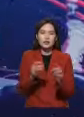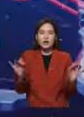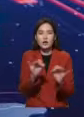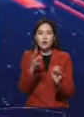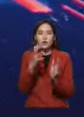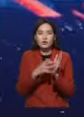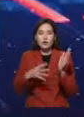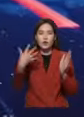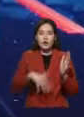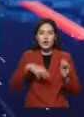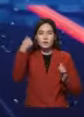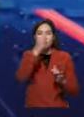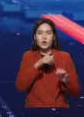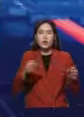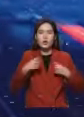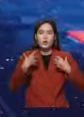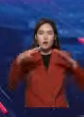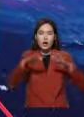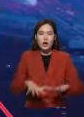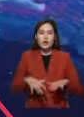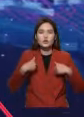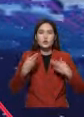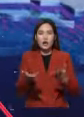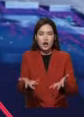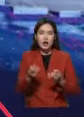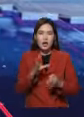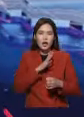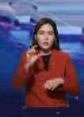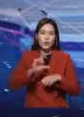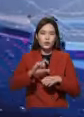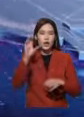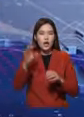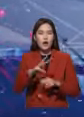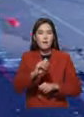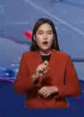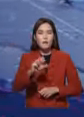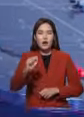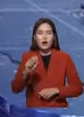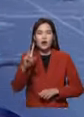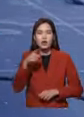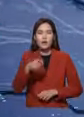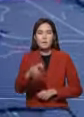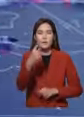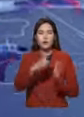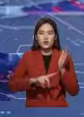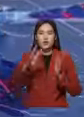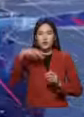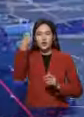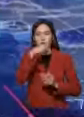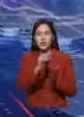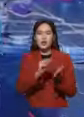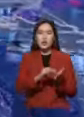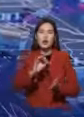950 жылдығын атап өту туралы бірлескен ұсынысы да қабылданды. Сөздікті Махмуд Әл-Қашқари 1074 жылы жазған. ЮНЕСКО